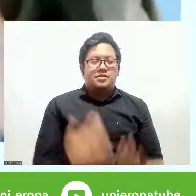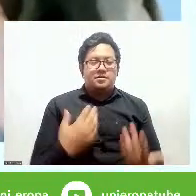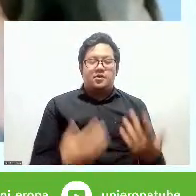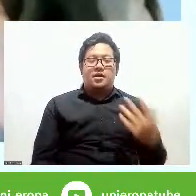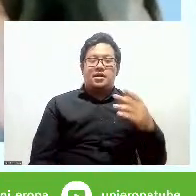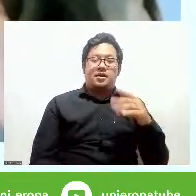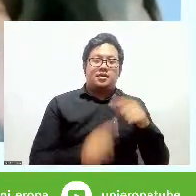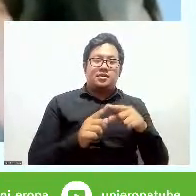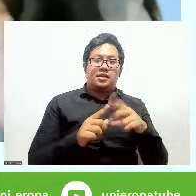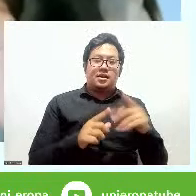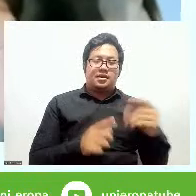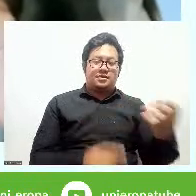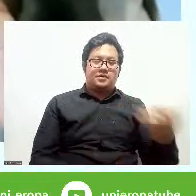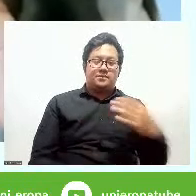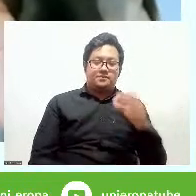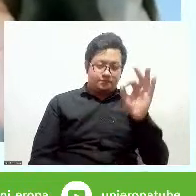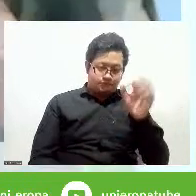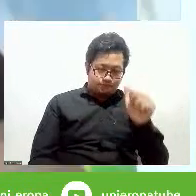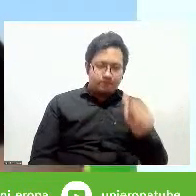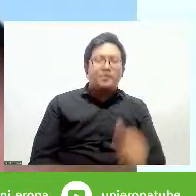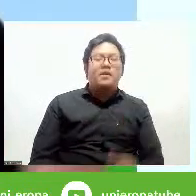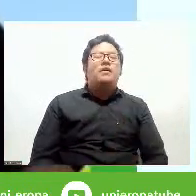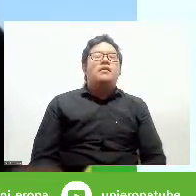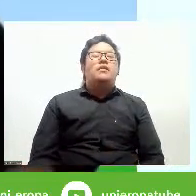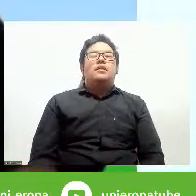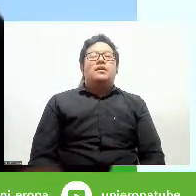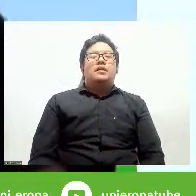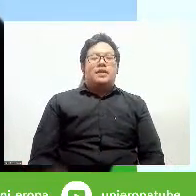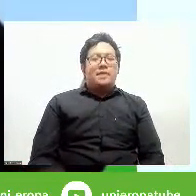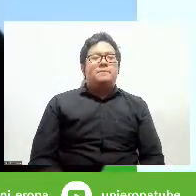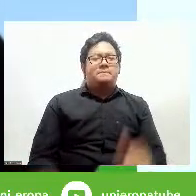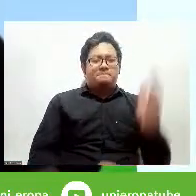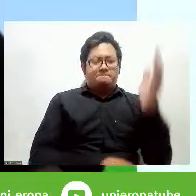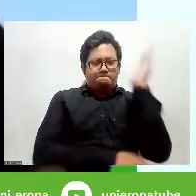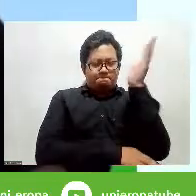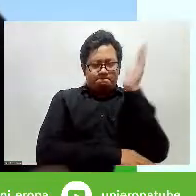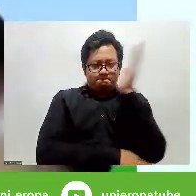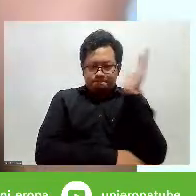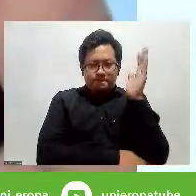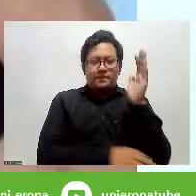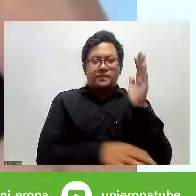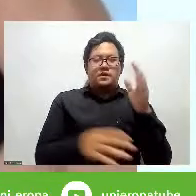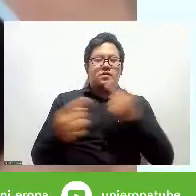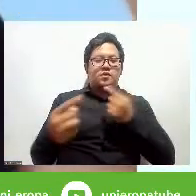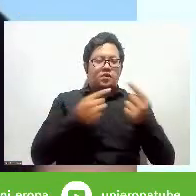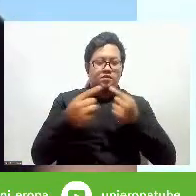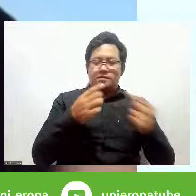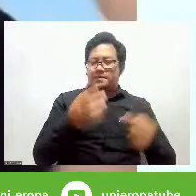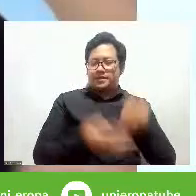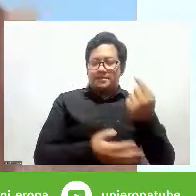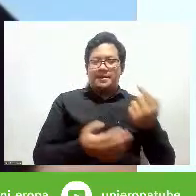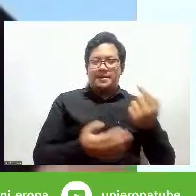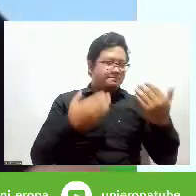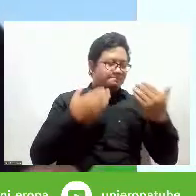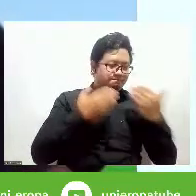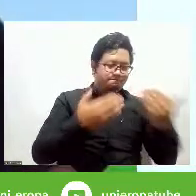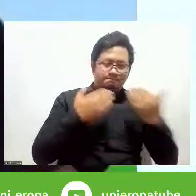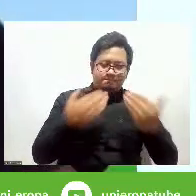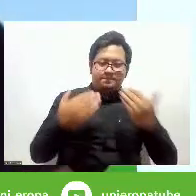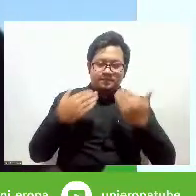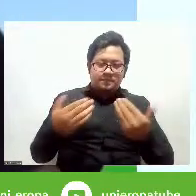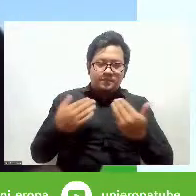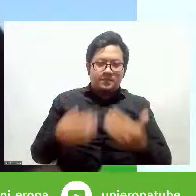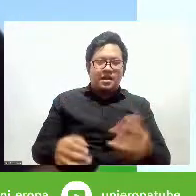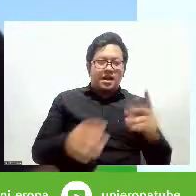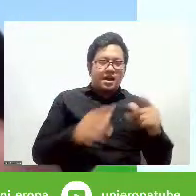Surabaya dan terima kasih Sekali lagi kami ucapkan untuk seluruh panelis disegel Tokyo pertama ini sehat-sehat selalu untuk Rara untuk Nadine